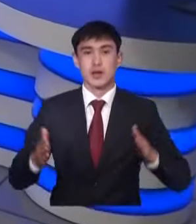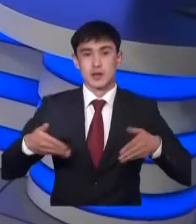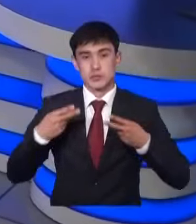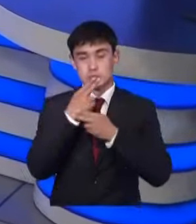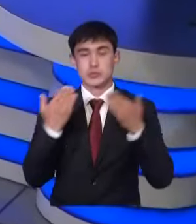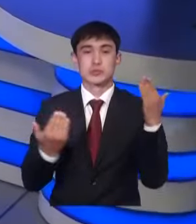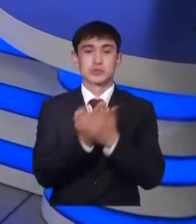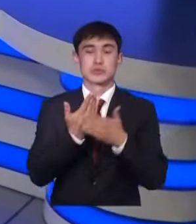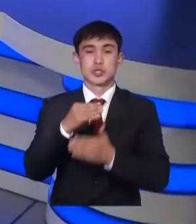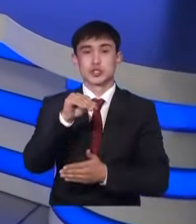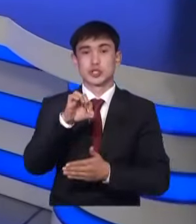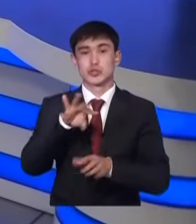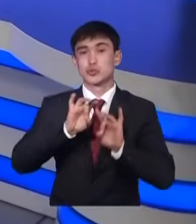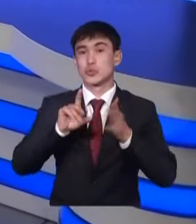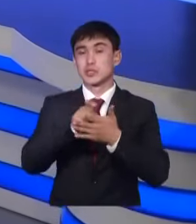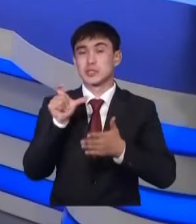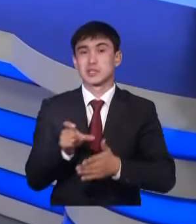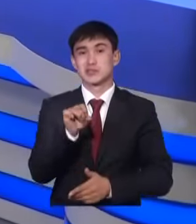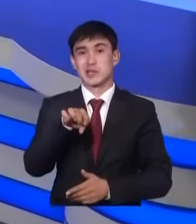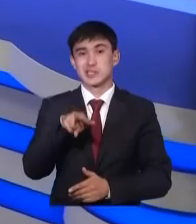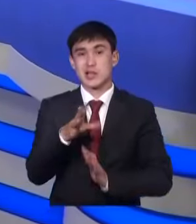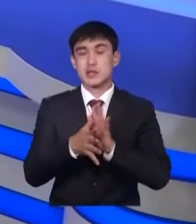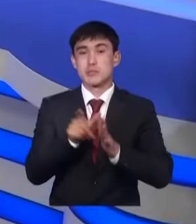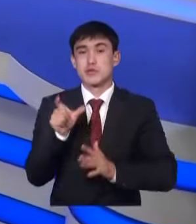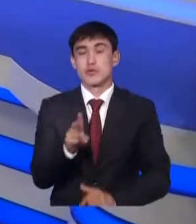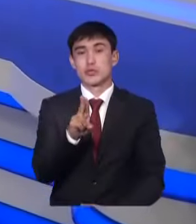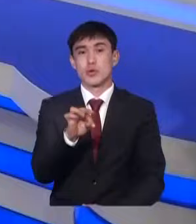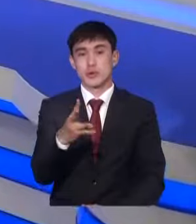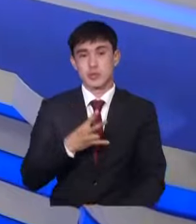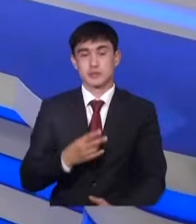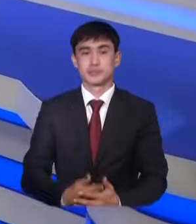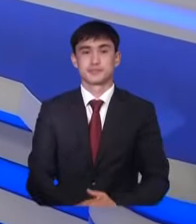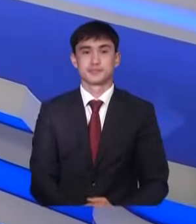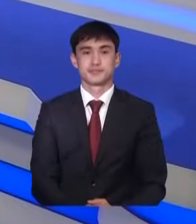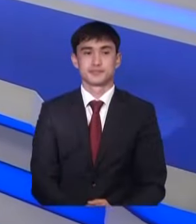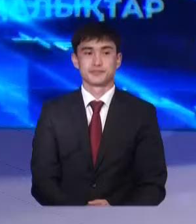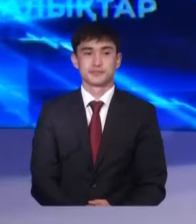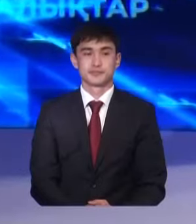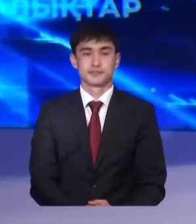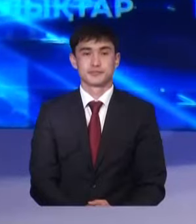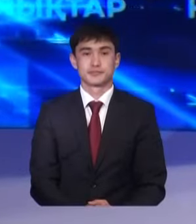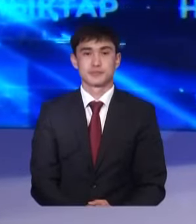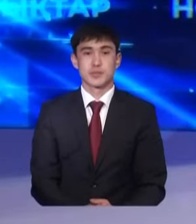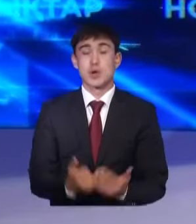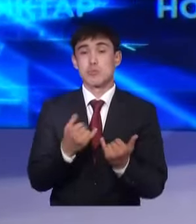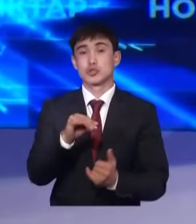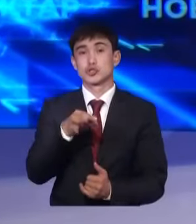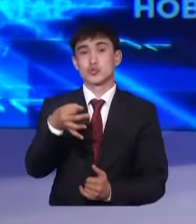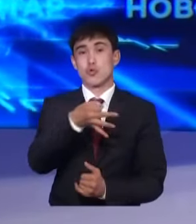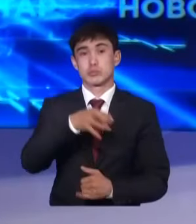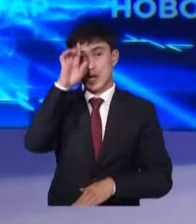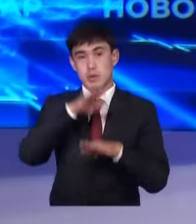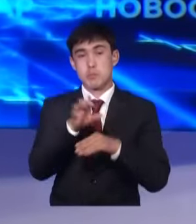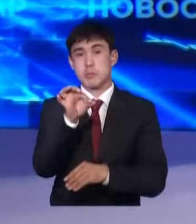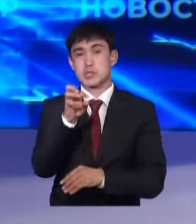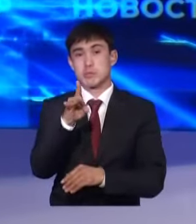Қалгеш құрметті көрермен, тікелей эфирде Жетісу облысының қорытынды жаңалықтары. Студияда Сәуле Ошан, Суырда аудармада Дәурен Қадырбекұлы. Бүгін Жетісу облысының әкімі